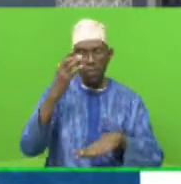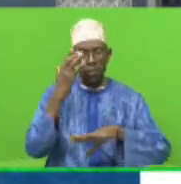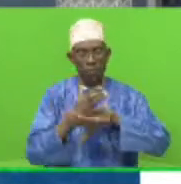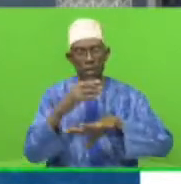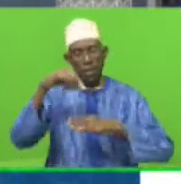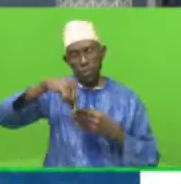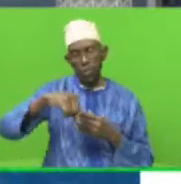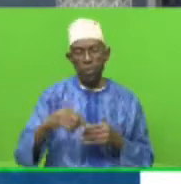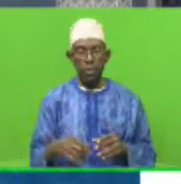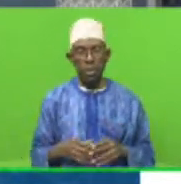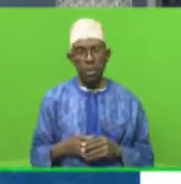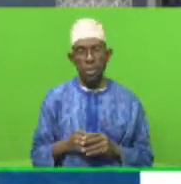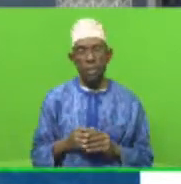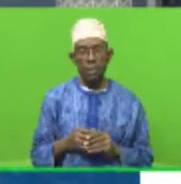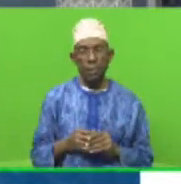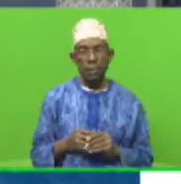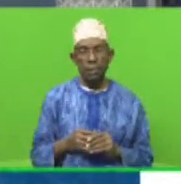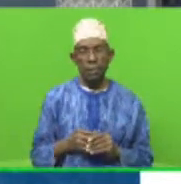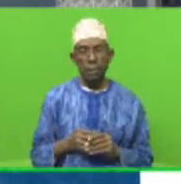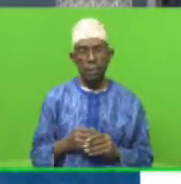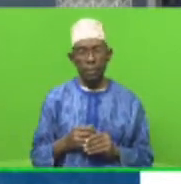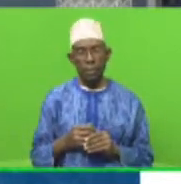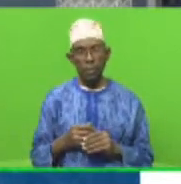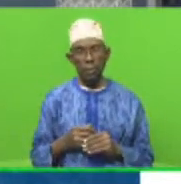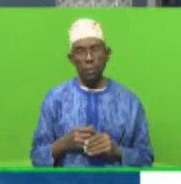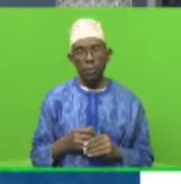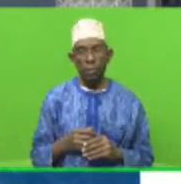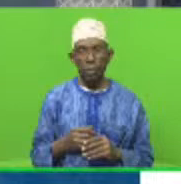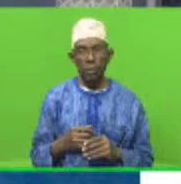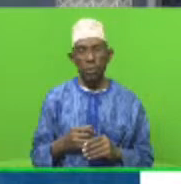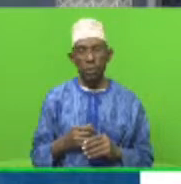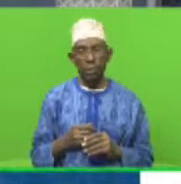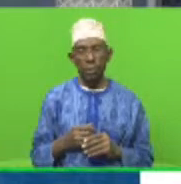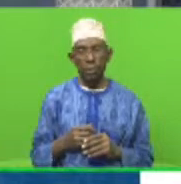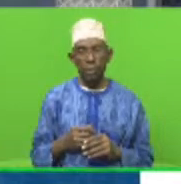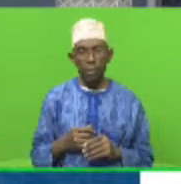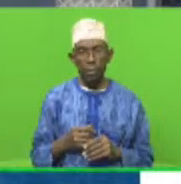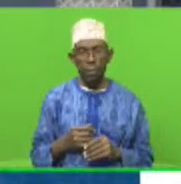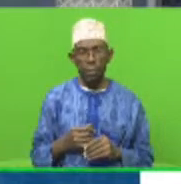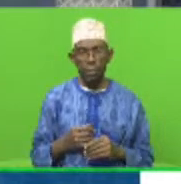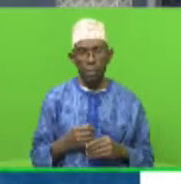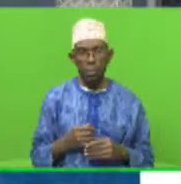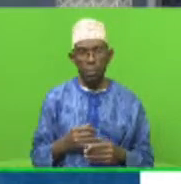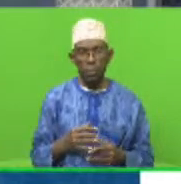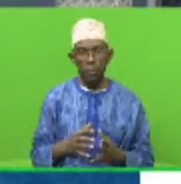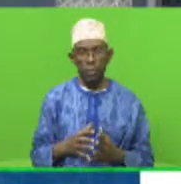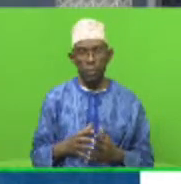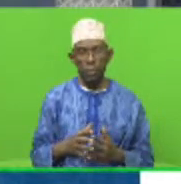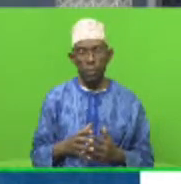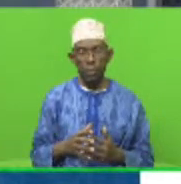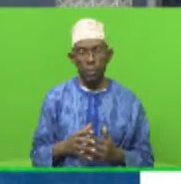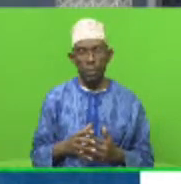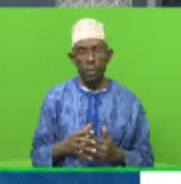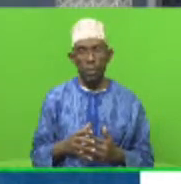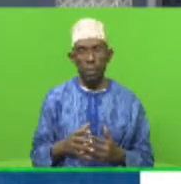says, ya wabar, innama anta udhunun. وَسَائِرُكَ حَفْرٌ